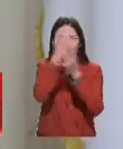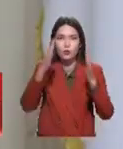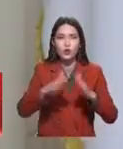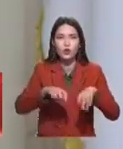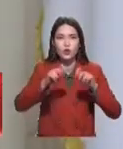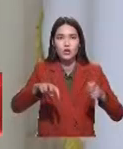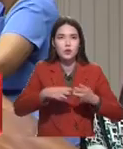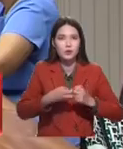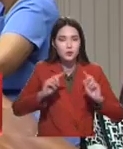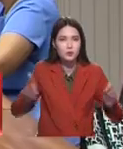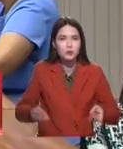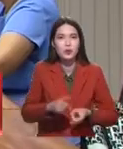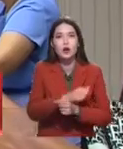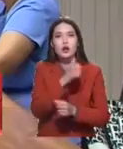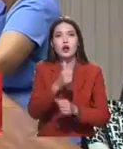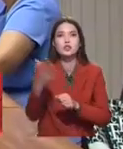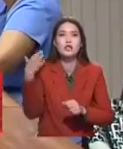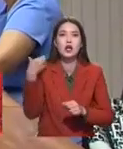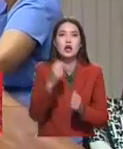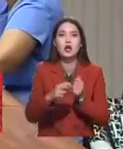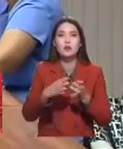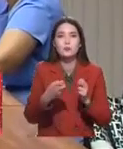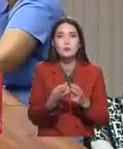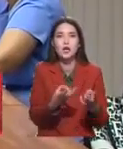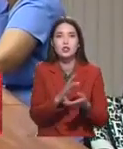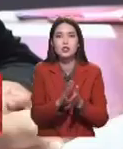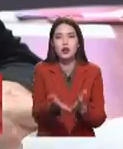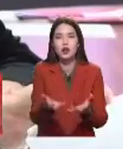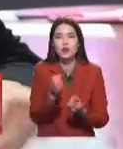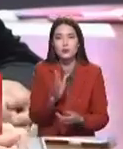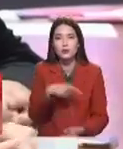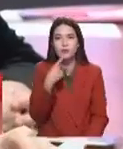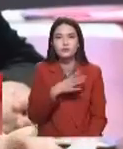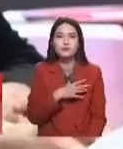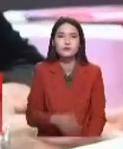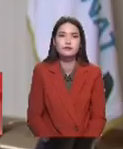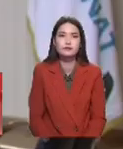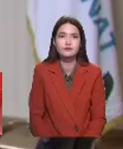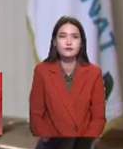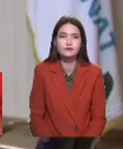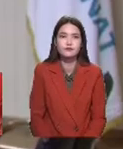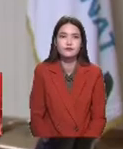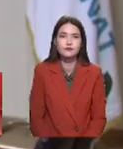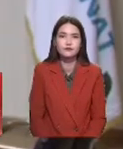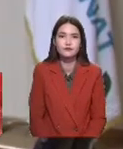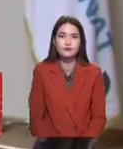мәселесін көтерді. Ведомство басшысы әрбір мәселе бойынша тиісті шаралар қабылданады деді.